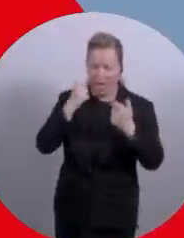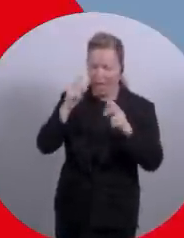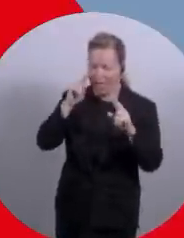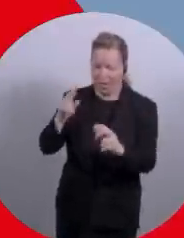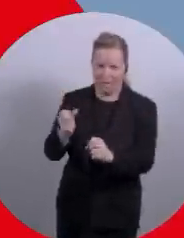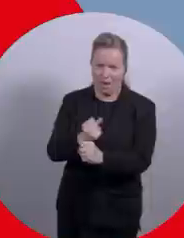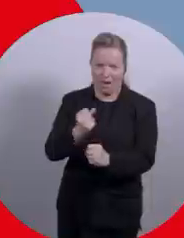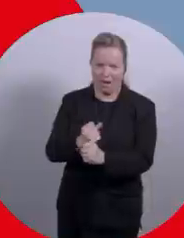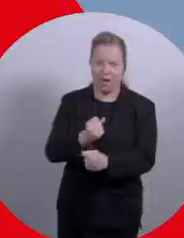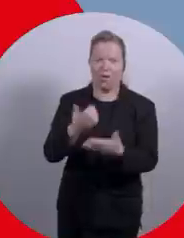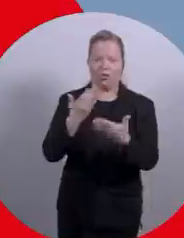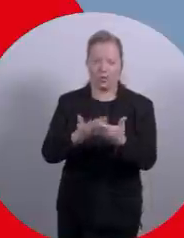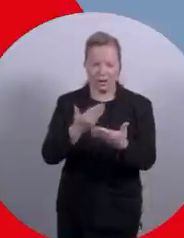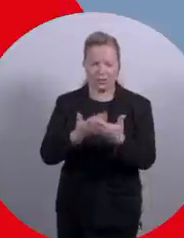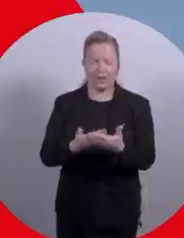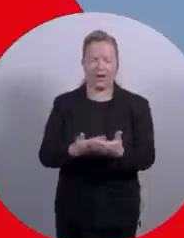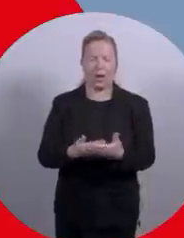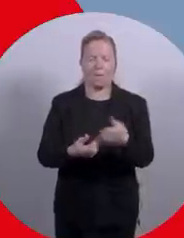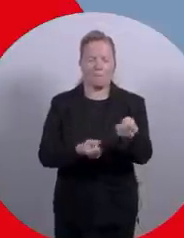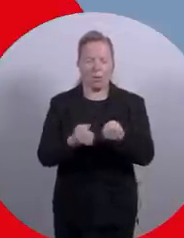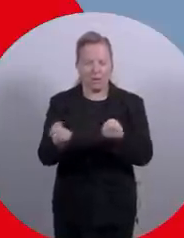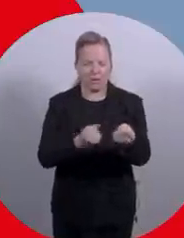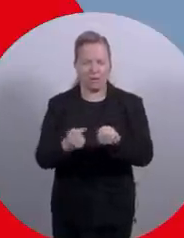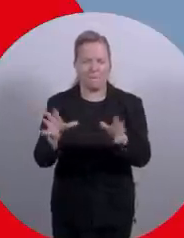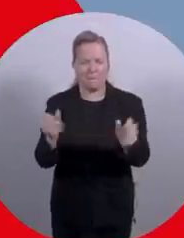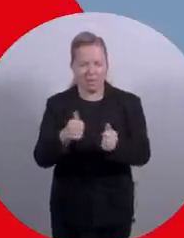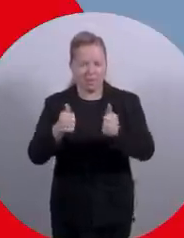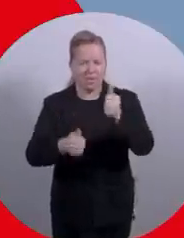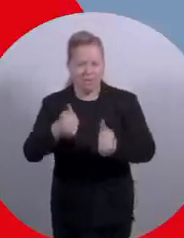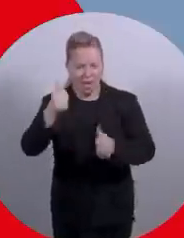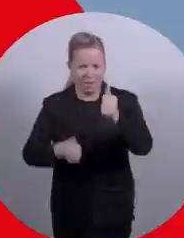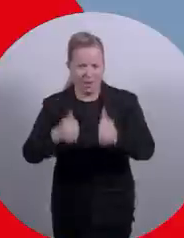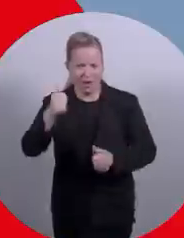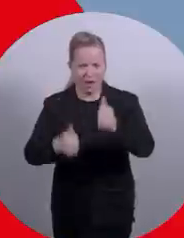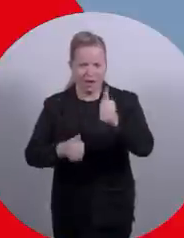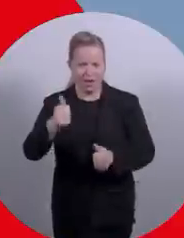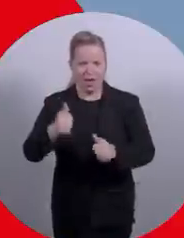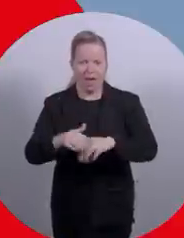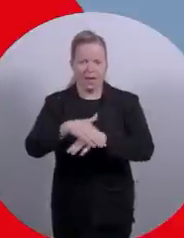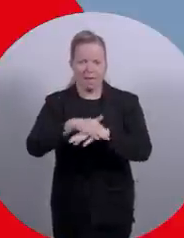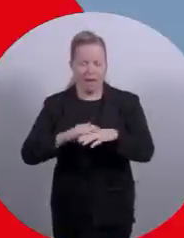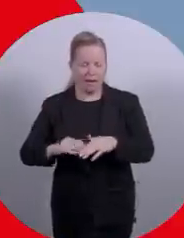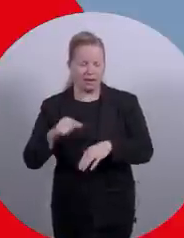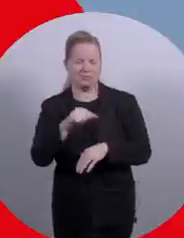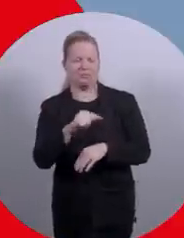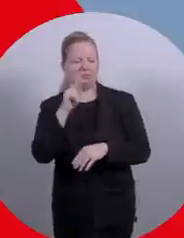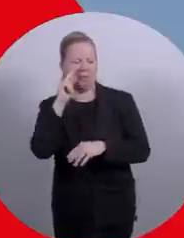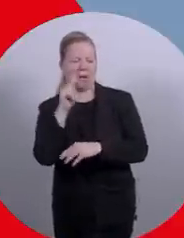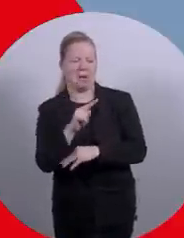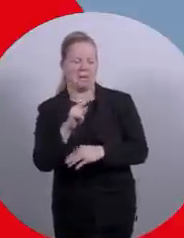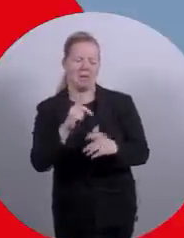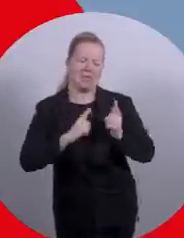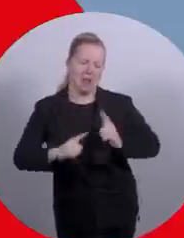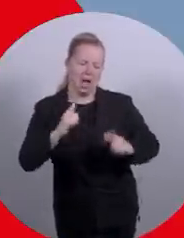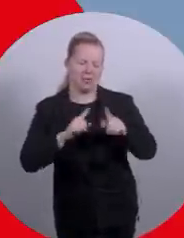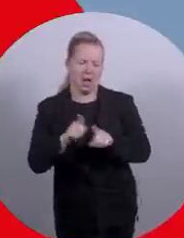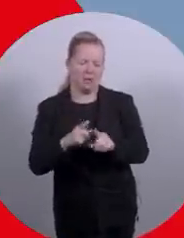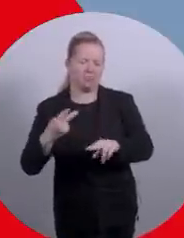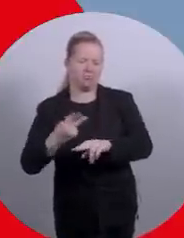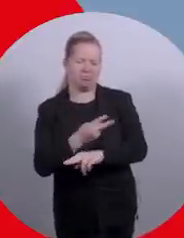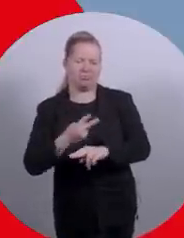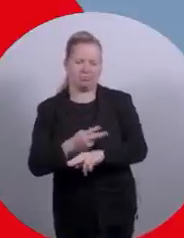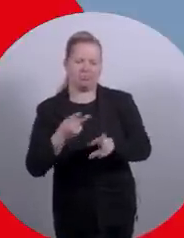wir werden deswegen von unseren politischen Mitbewerbern in den Gemeinden der mitleidet und teilweise auch verhöhnt